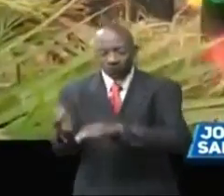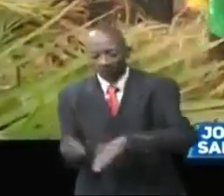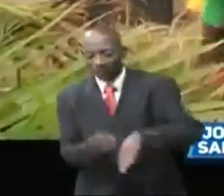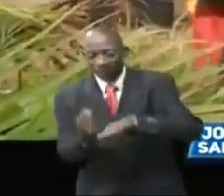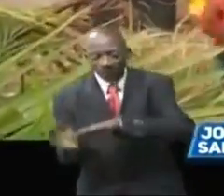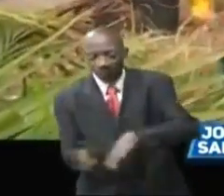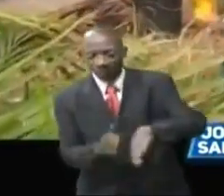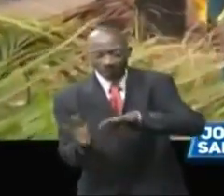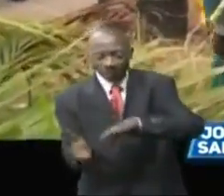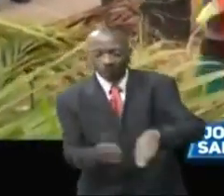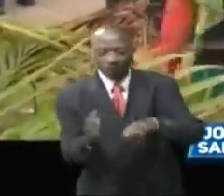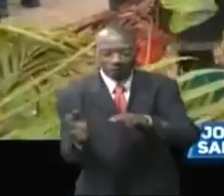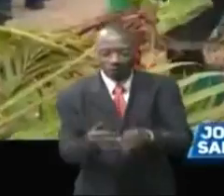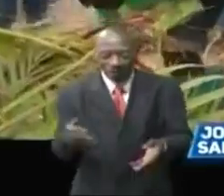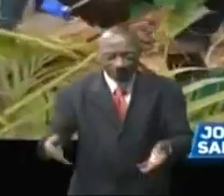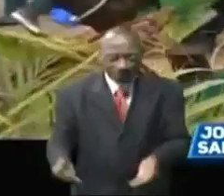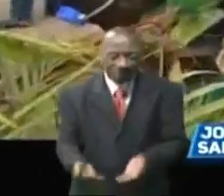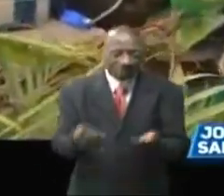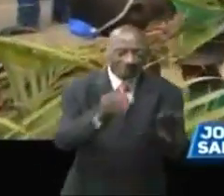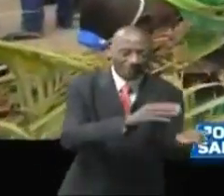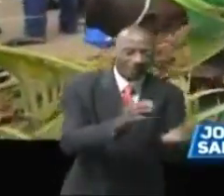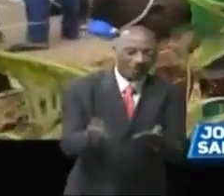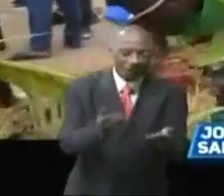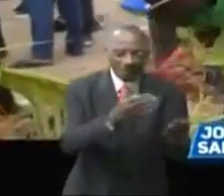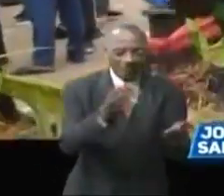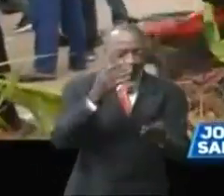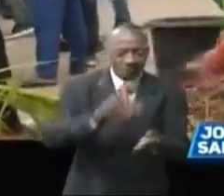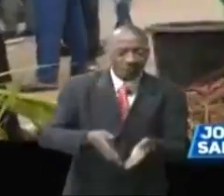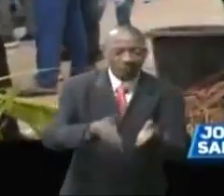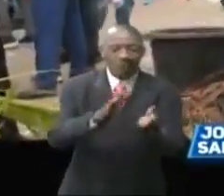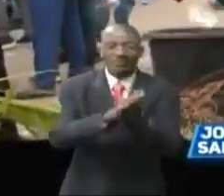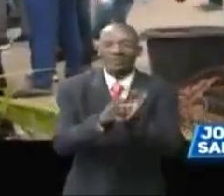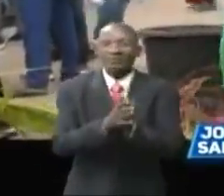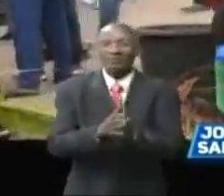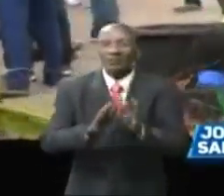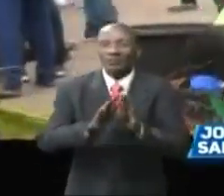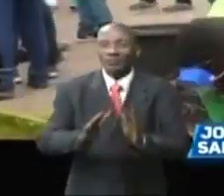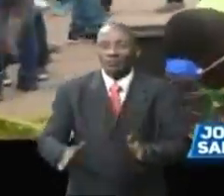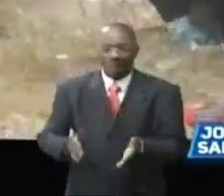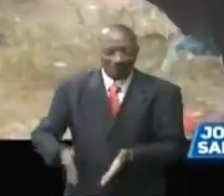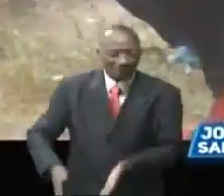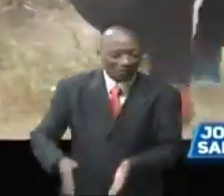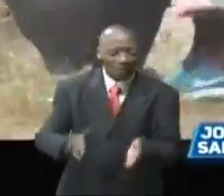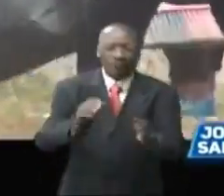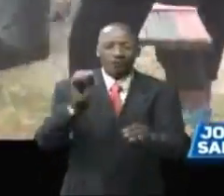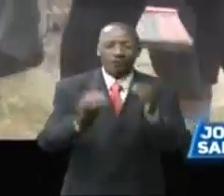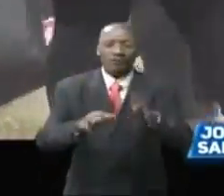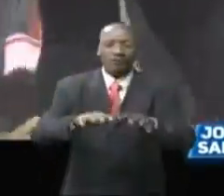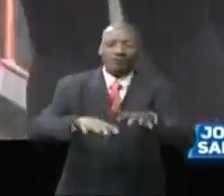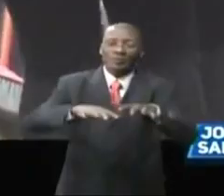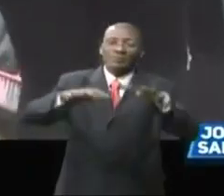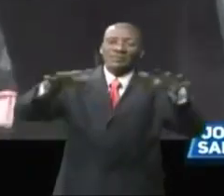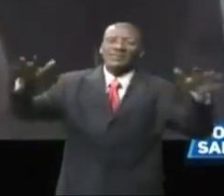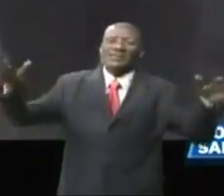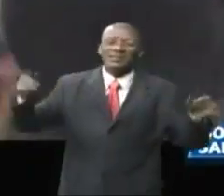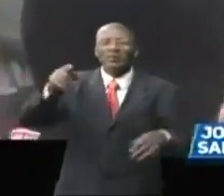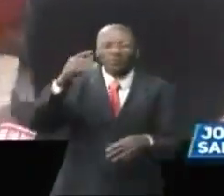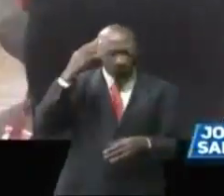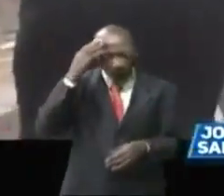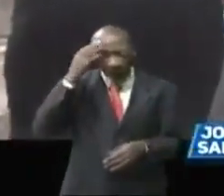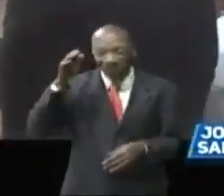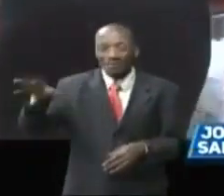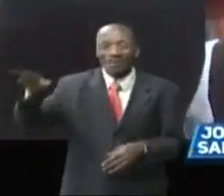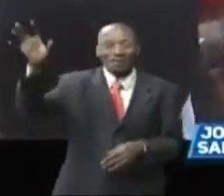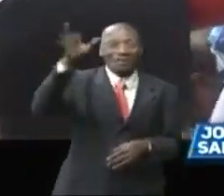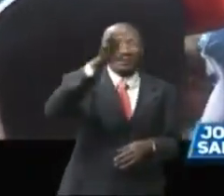bouteilles plastiques qui jonchent rues, avenues, cours d'eau et autres endroits de la capitale. Les brigades d'assainissement appuyées